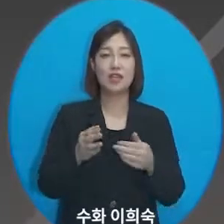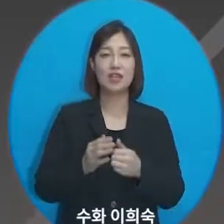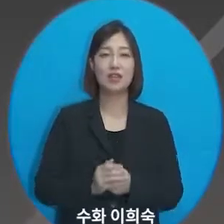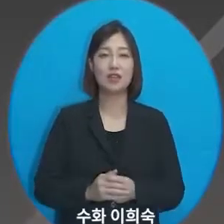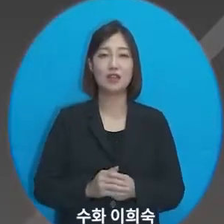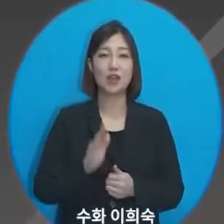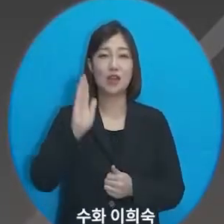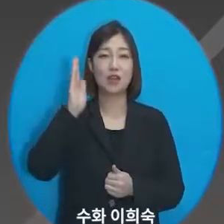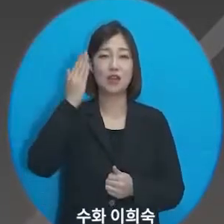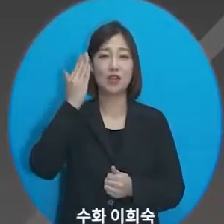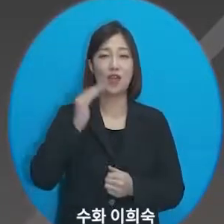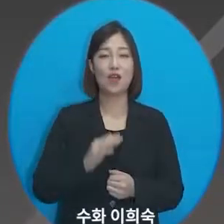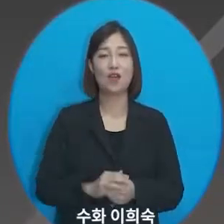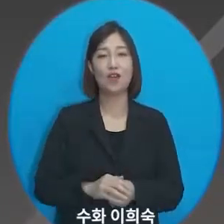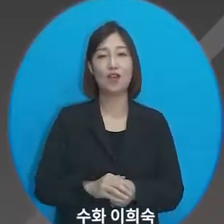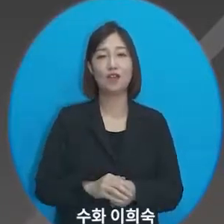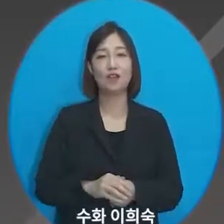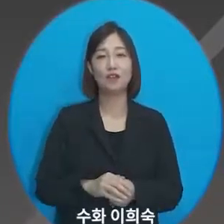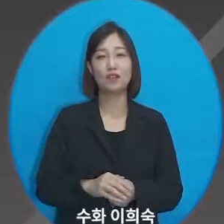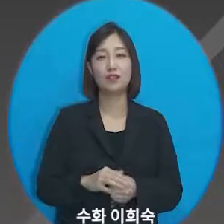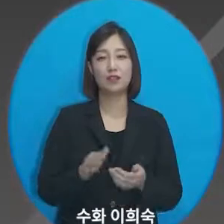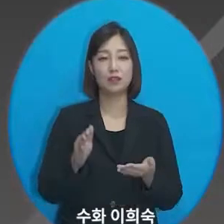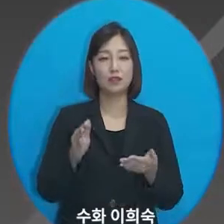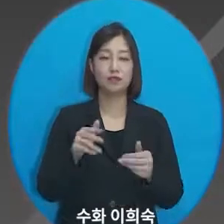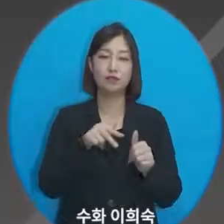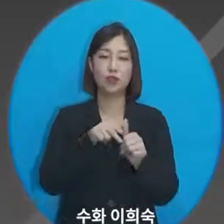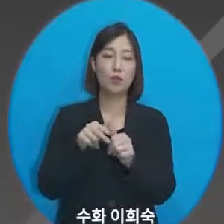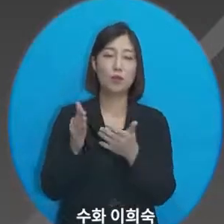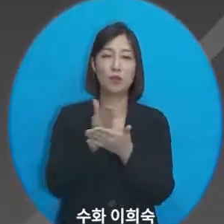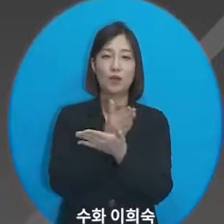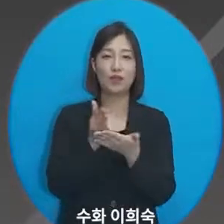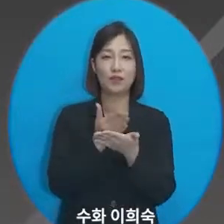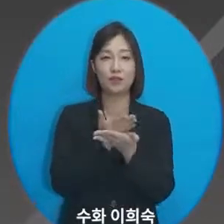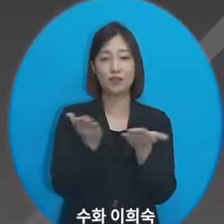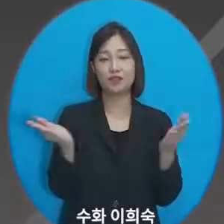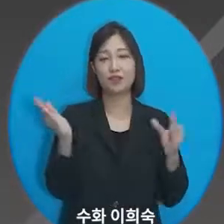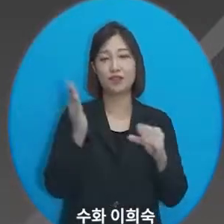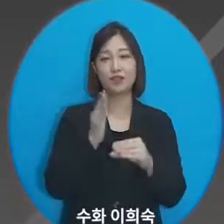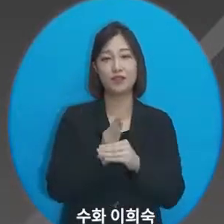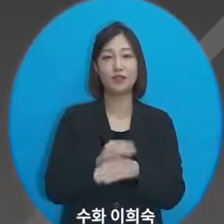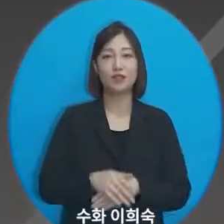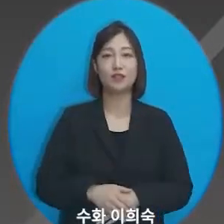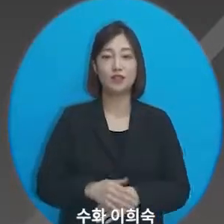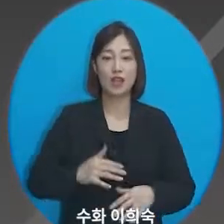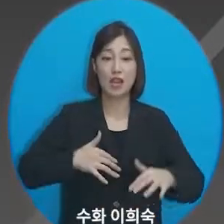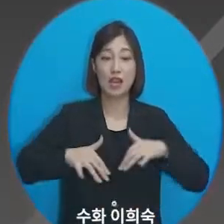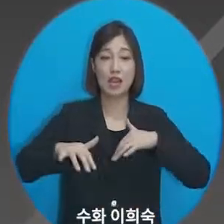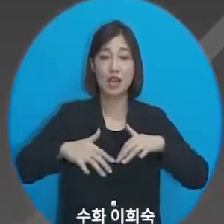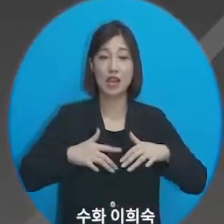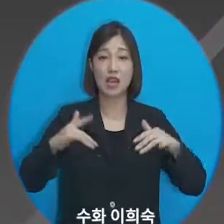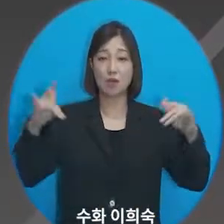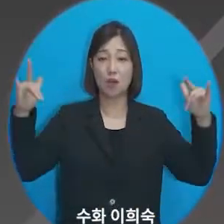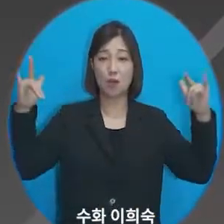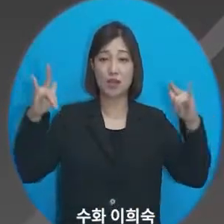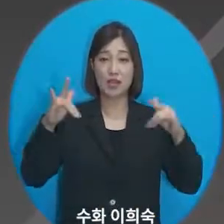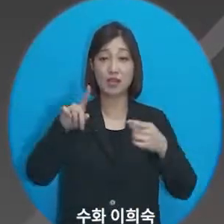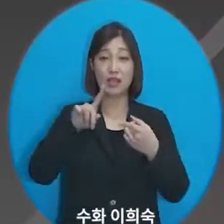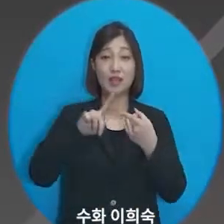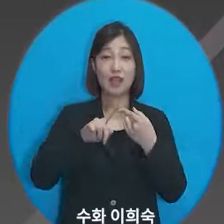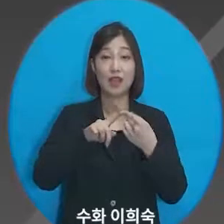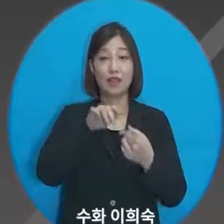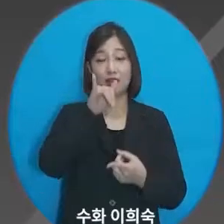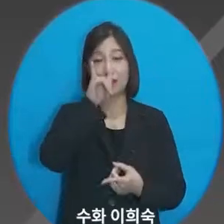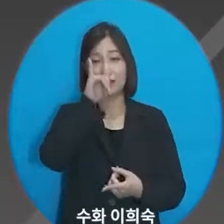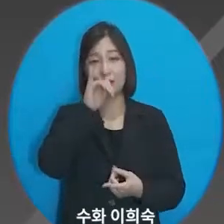많이 배포하고 있습니다. 그다음에 뭐 가로등이라든가, 그다음에 뭐 도로 환경이라든가 이런 것들을 뭔가 기준을 맞춰서 하는